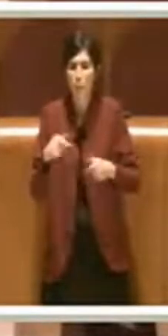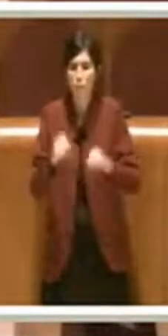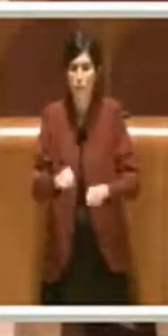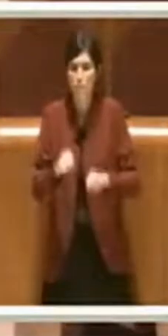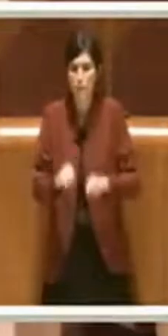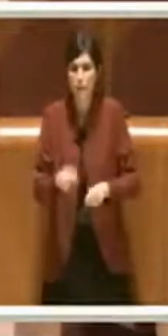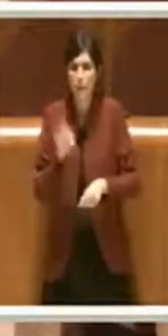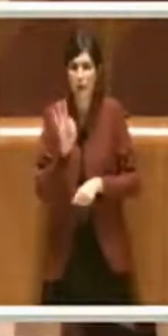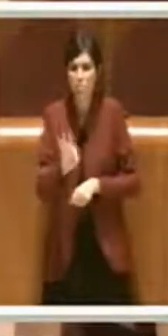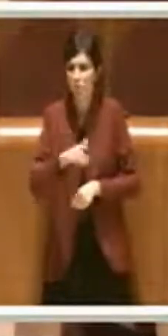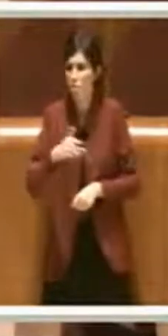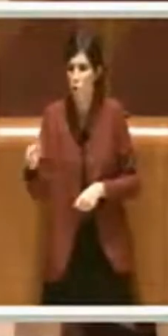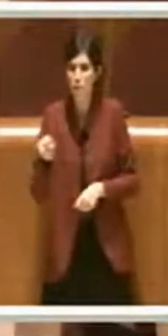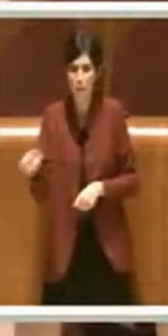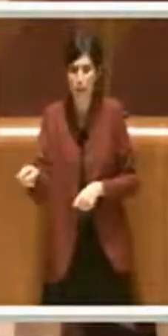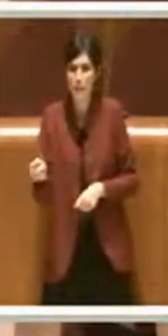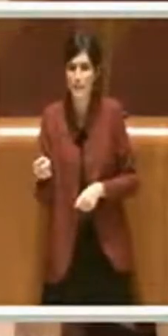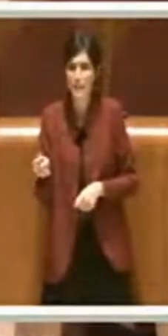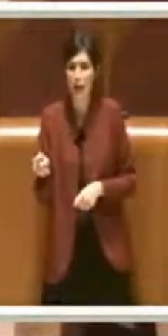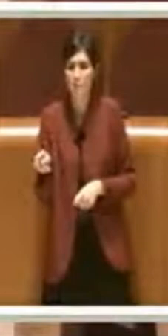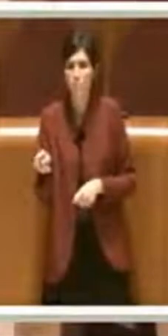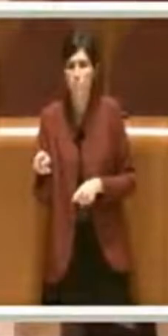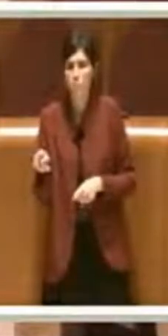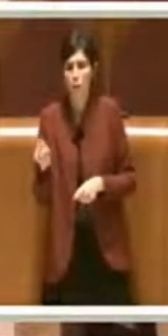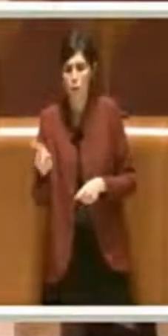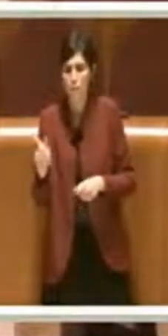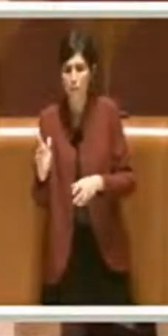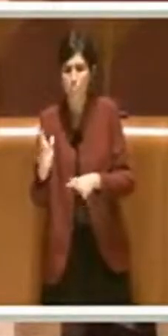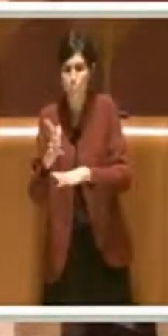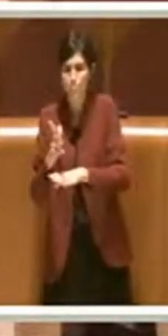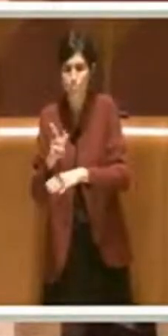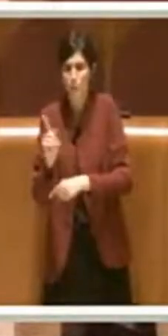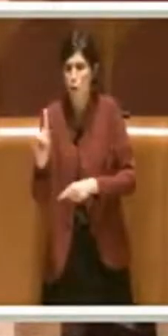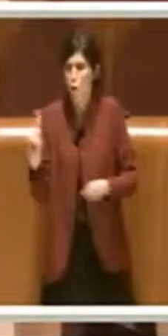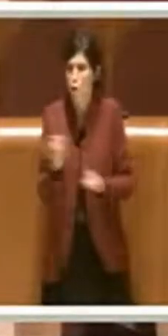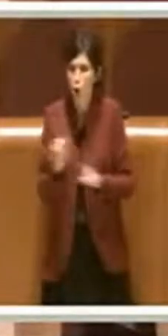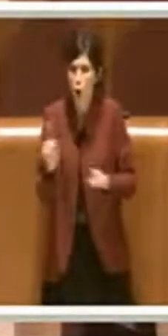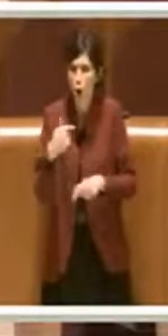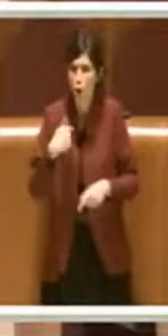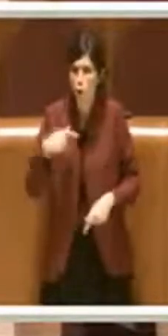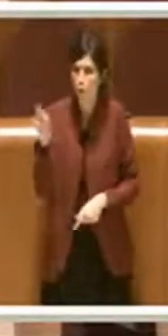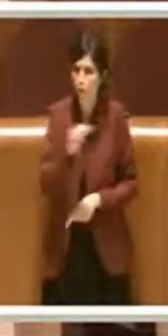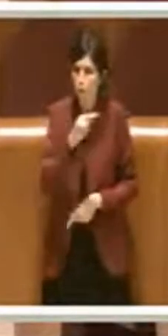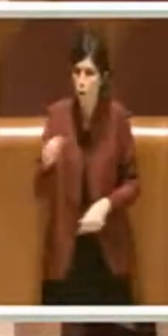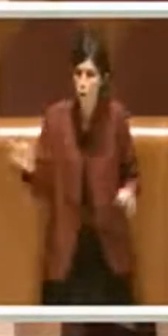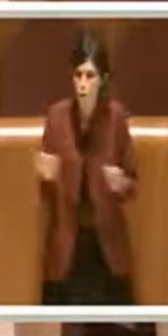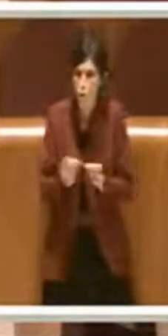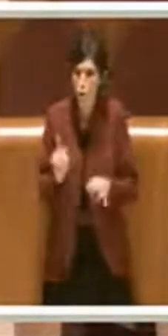cappello perché mi fanno veramente ridere, io voterò contrario.